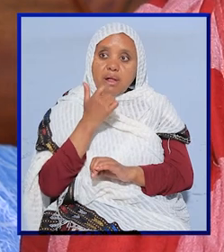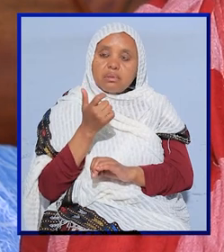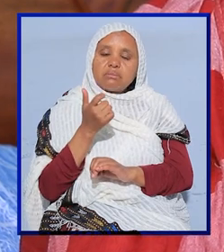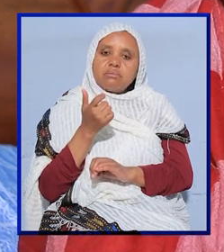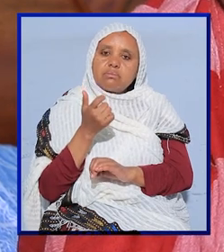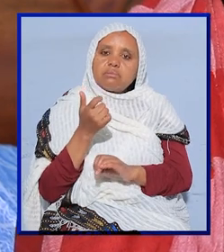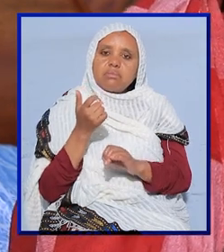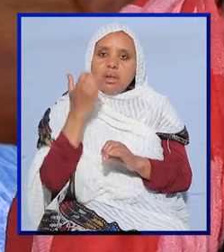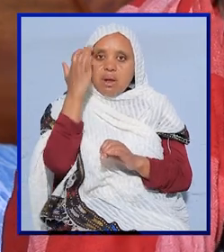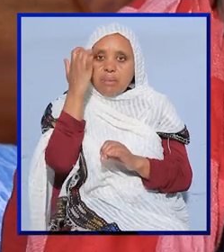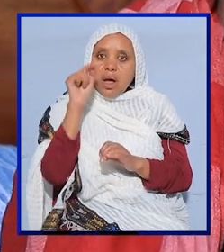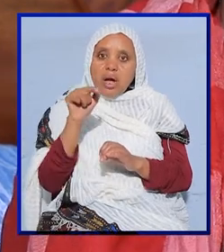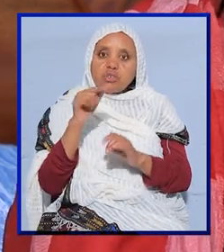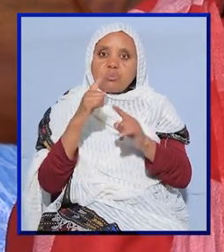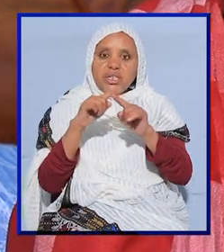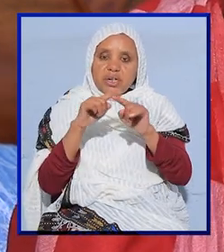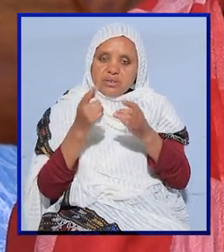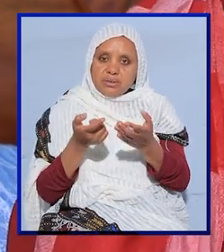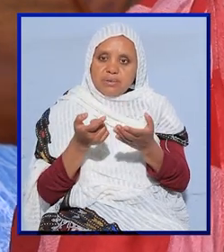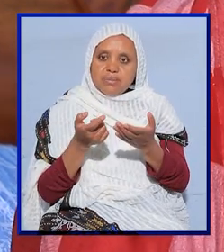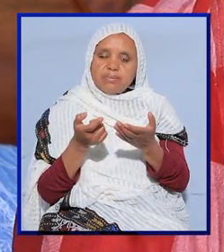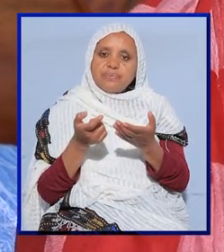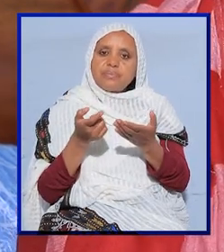ስላት አብረን ነው እንዴት ብቲ አንቺም የታክሲ